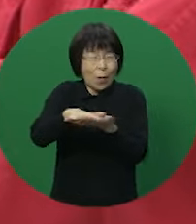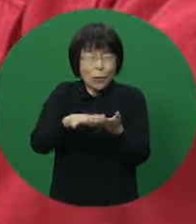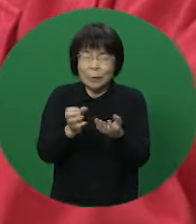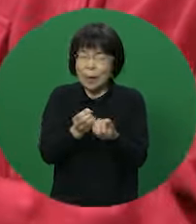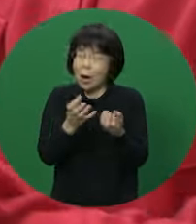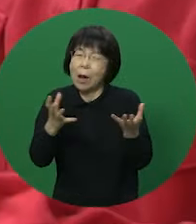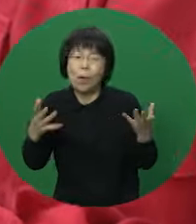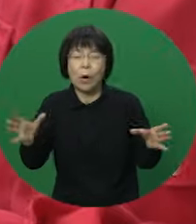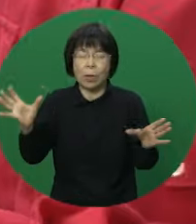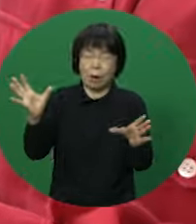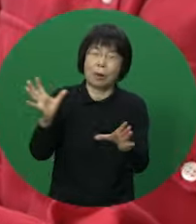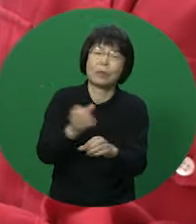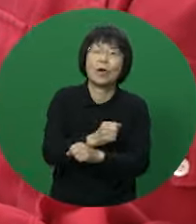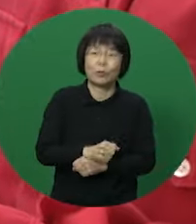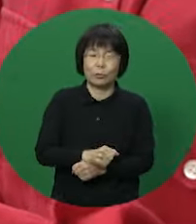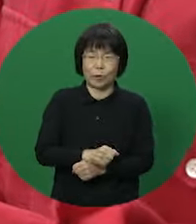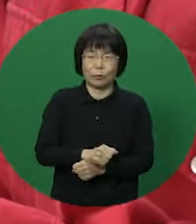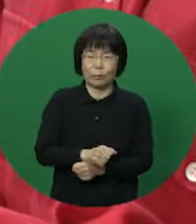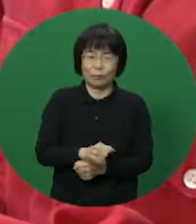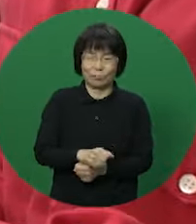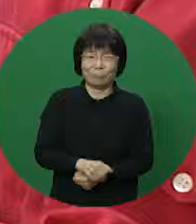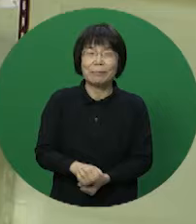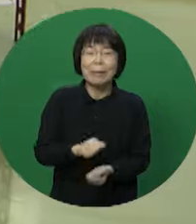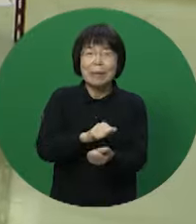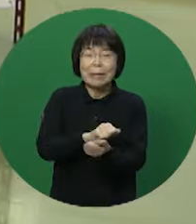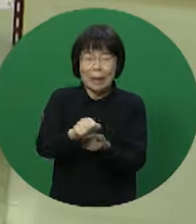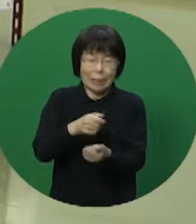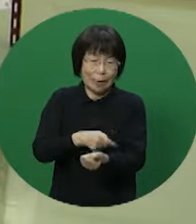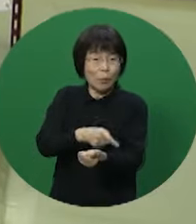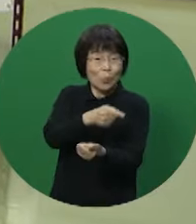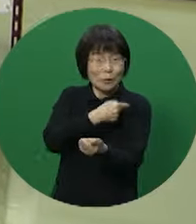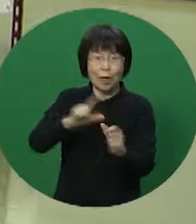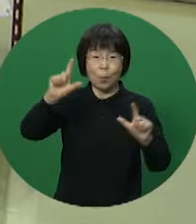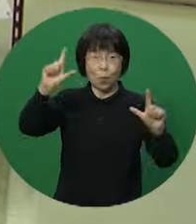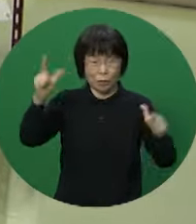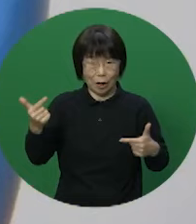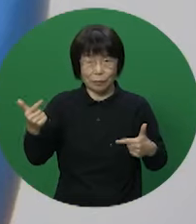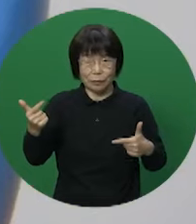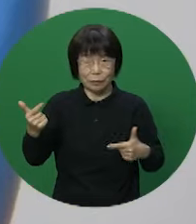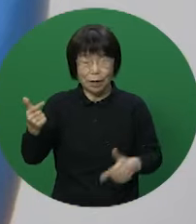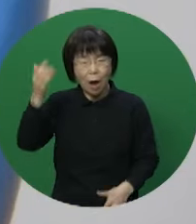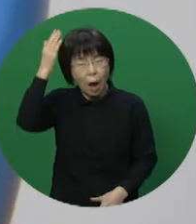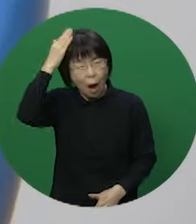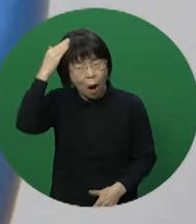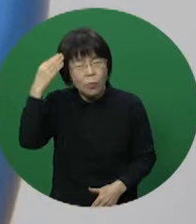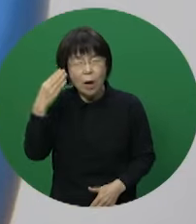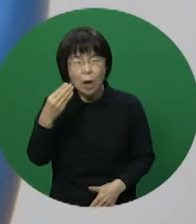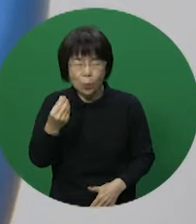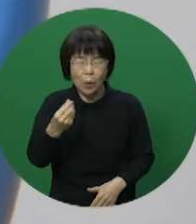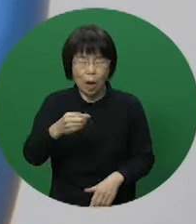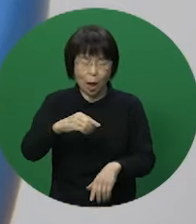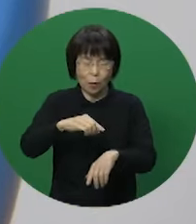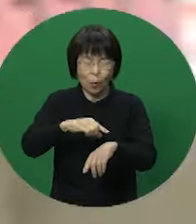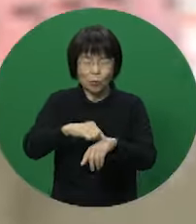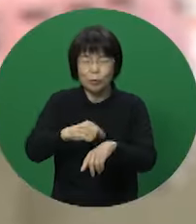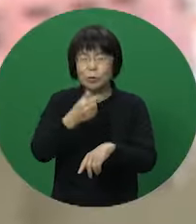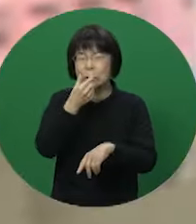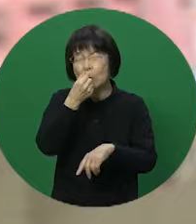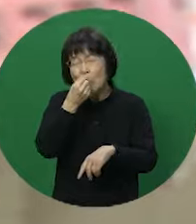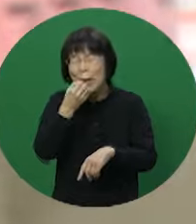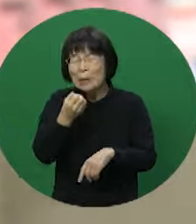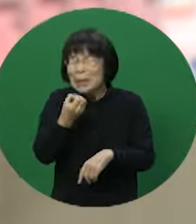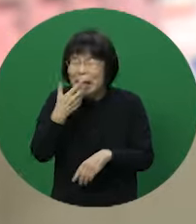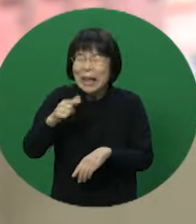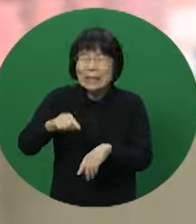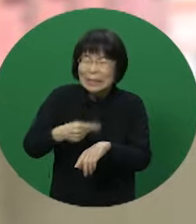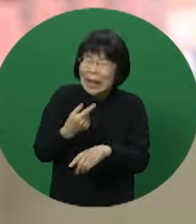和されて、はあ、このように泡が消えてしまいます。 こう洗浄力とかの違いっていうのは、 油汚れとか皮脂汚れとか、はい、そういった汚れの大